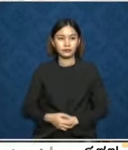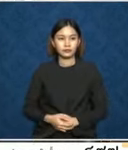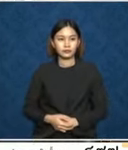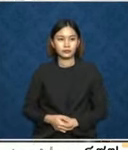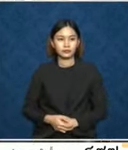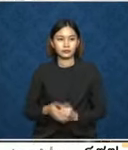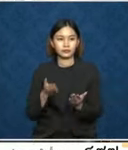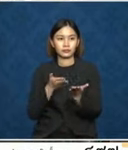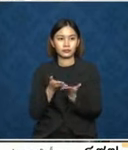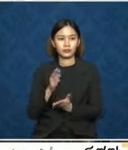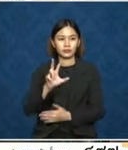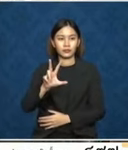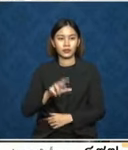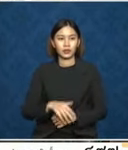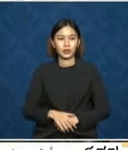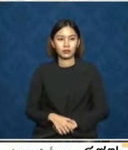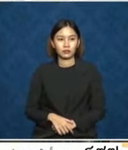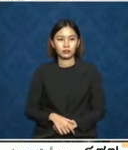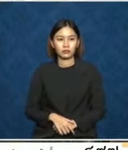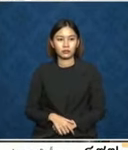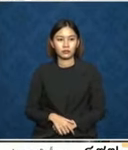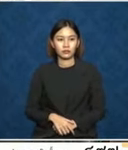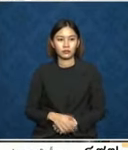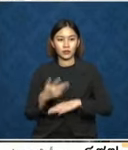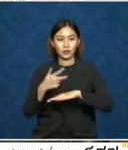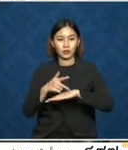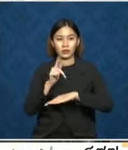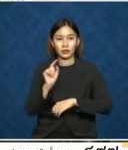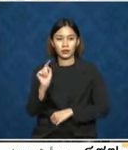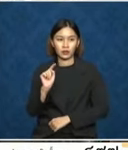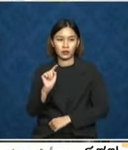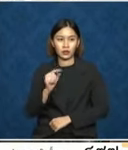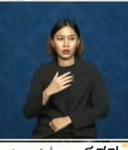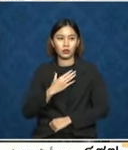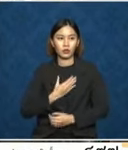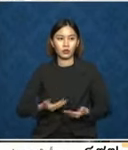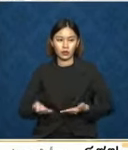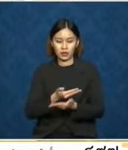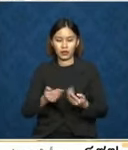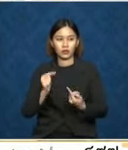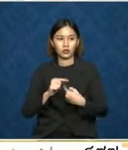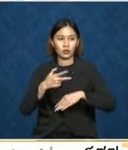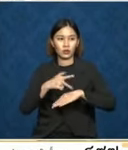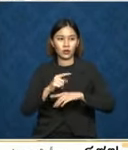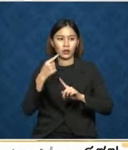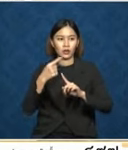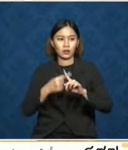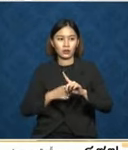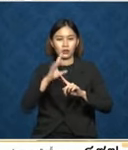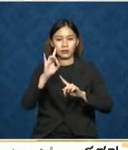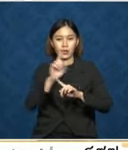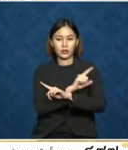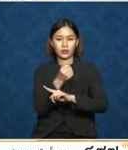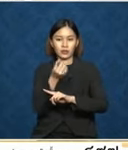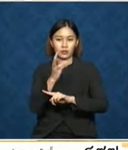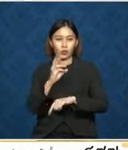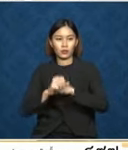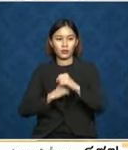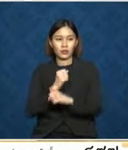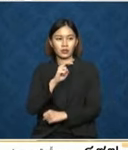3ยาวาบางคอแหลมท่านประธานครับหลังจากที่ผมได้หารือกับท่านประธานไปเมื่อวันที่ 16สิงหาค